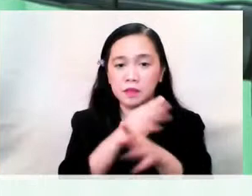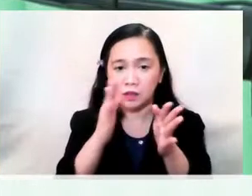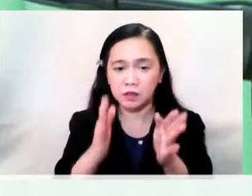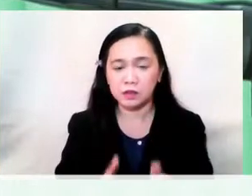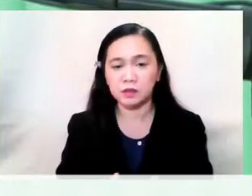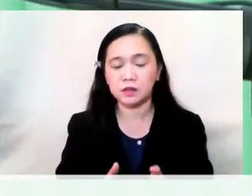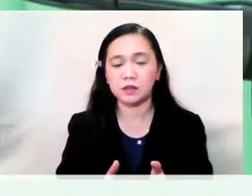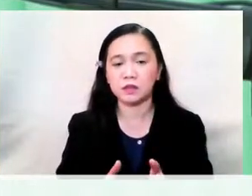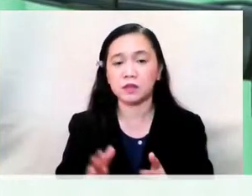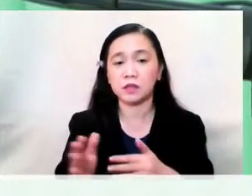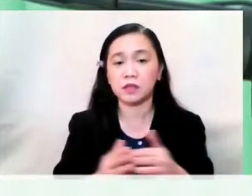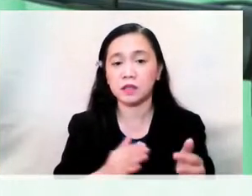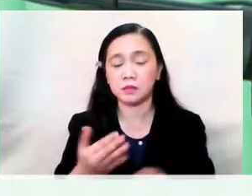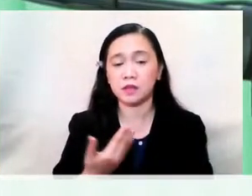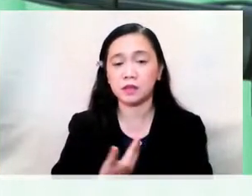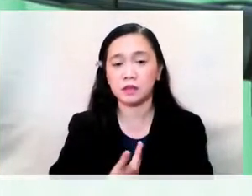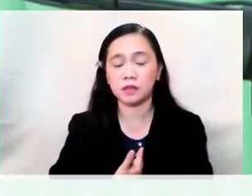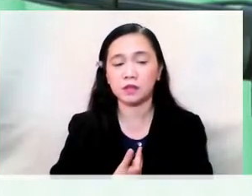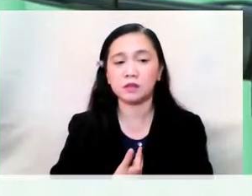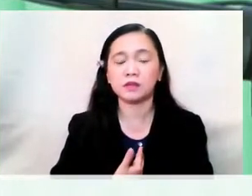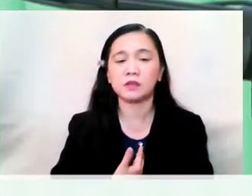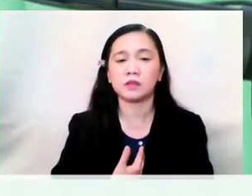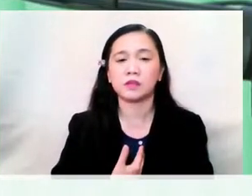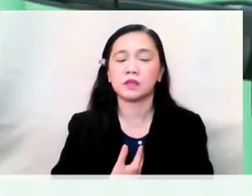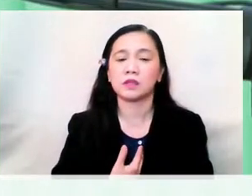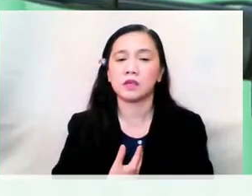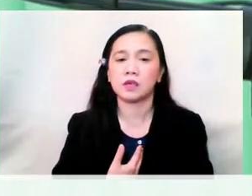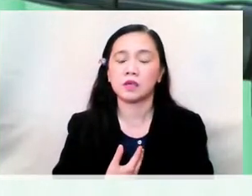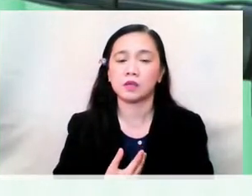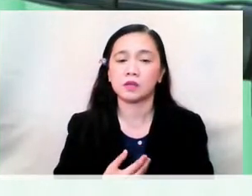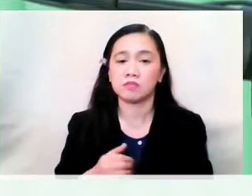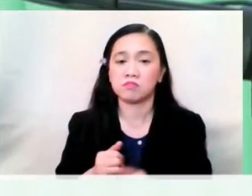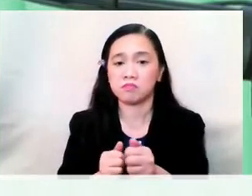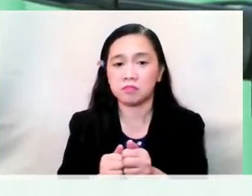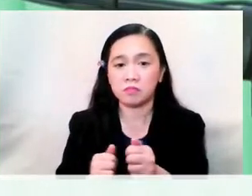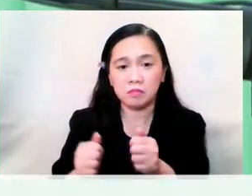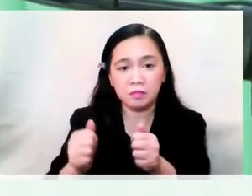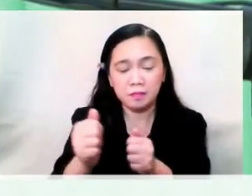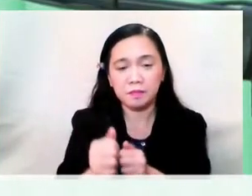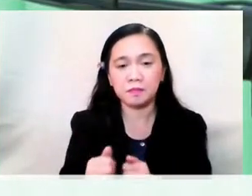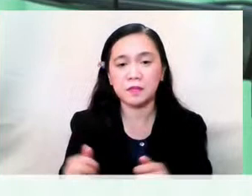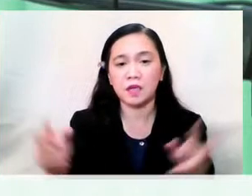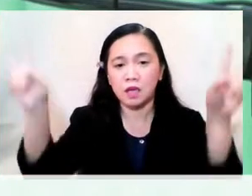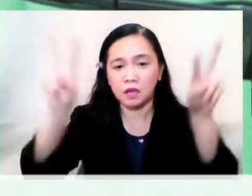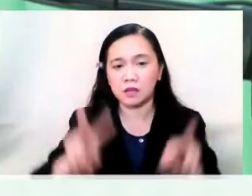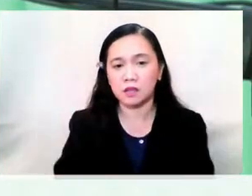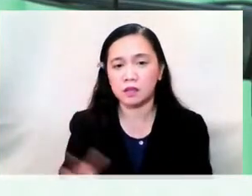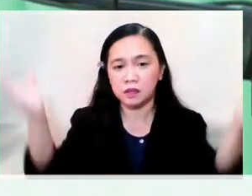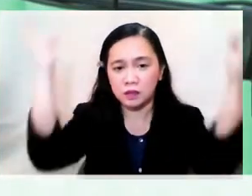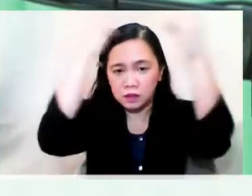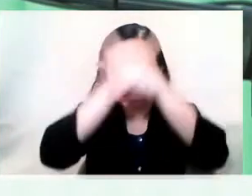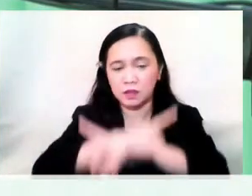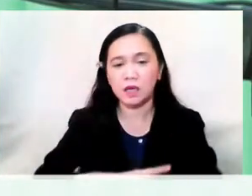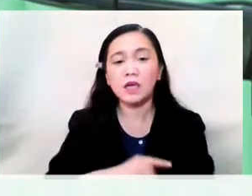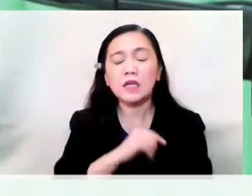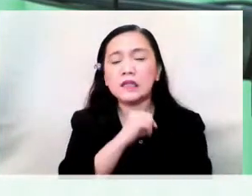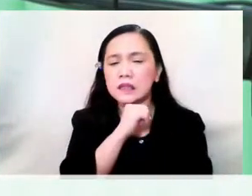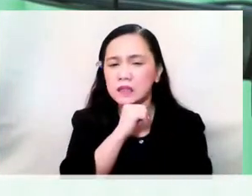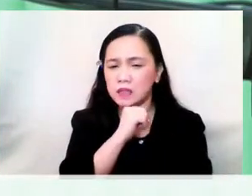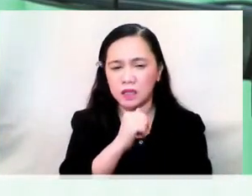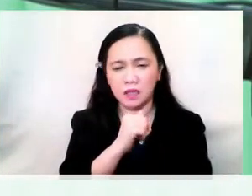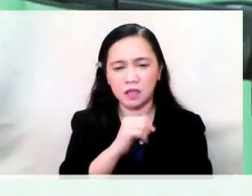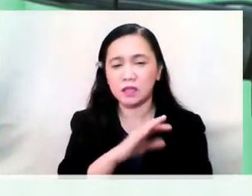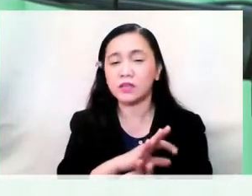should pass through valleys of darkness, I fear no evil because you are there with